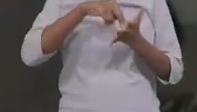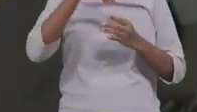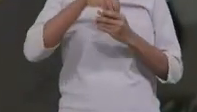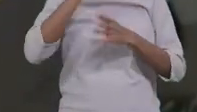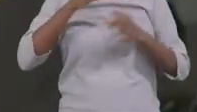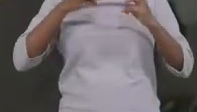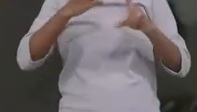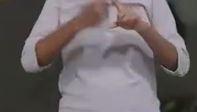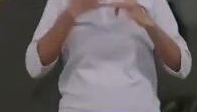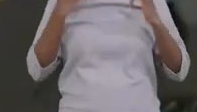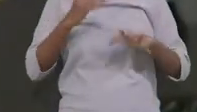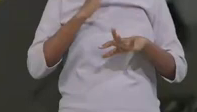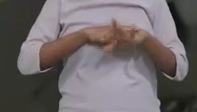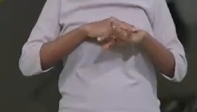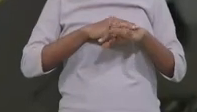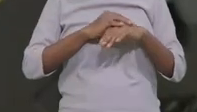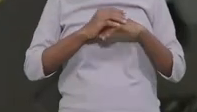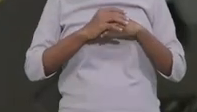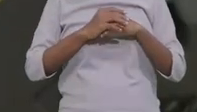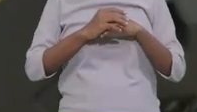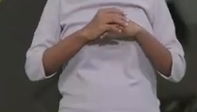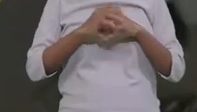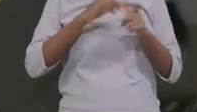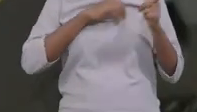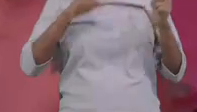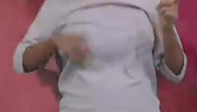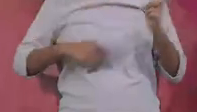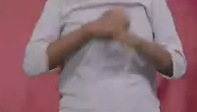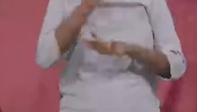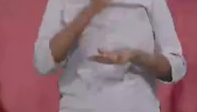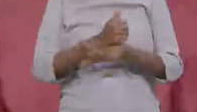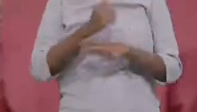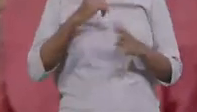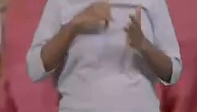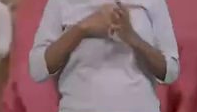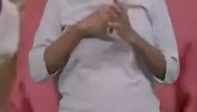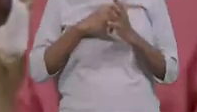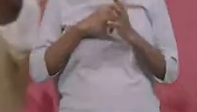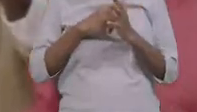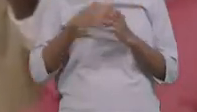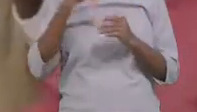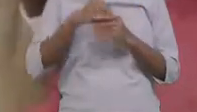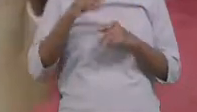Rien ne pourra tenir devant voix pâle de maintenant. Seigneur, confirme-le.